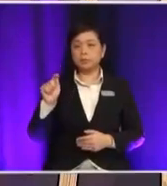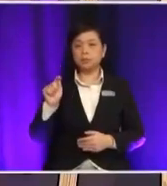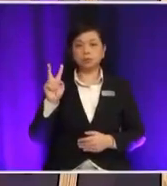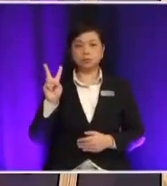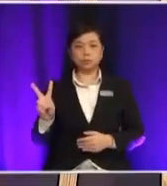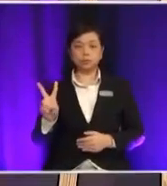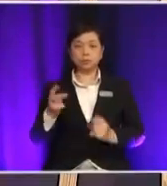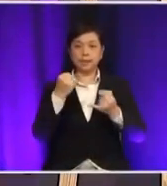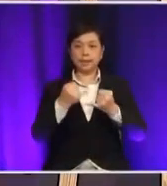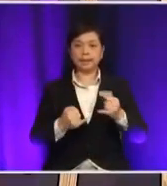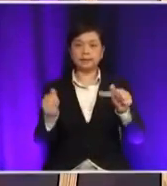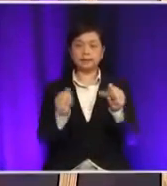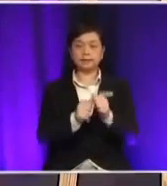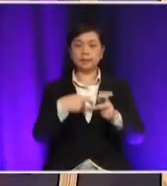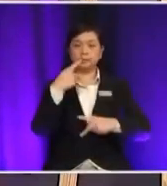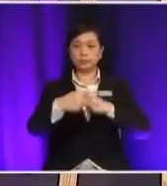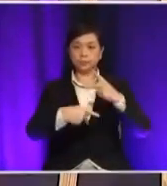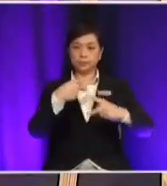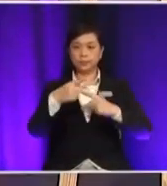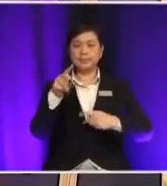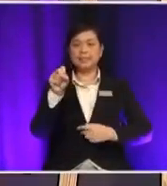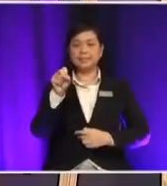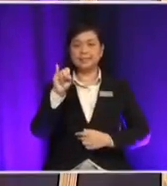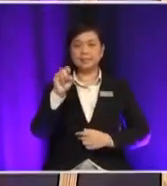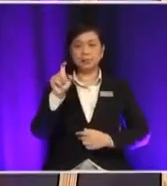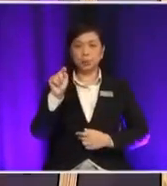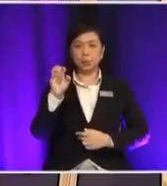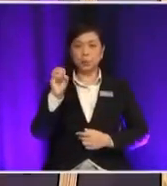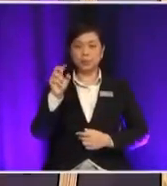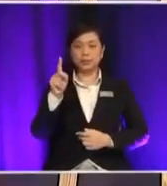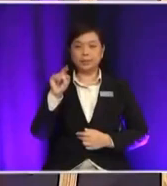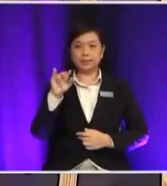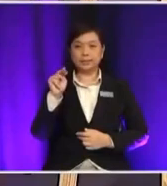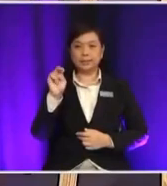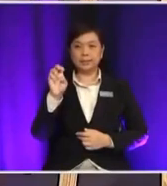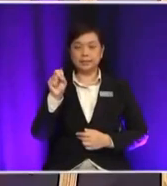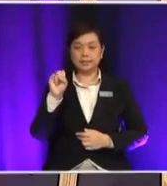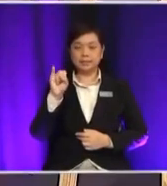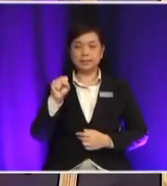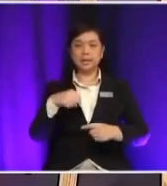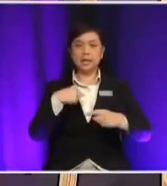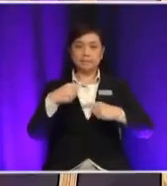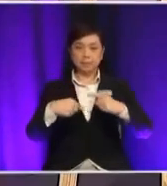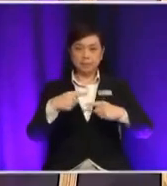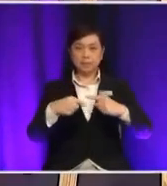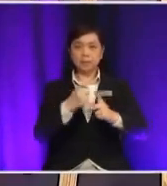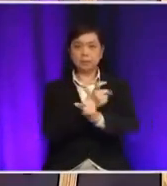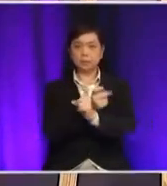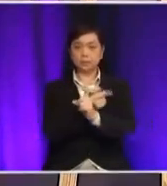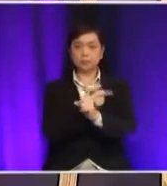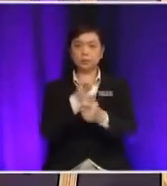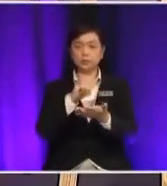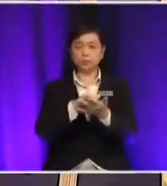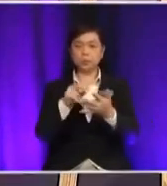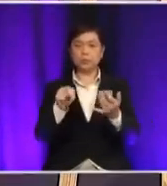berakhir dengan proses sitokinesis yang itulah apabila kromosom itu nukleus yang baru